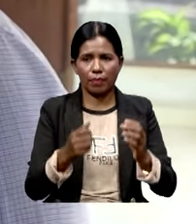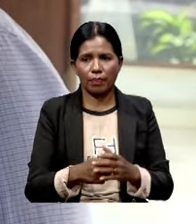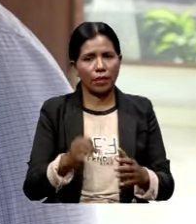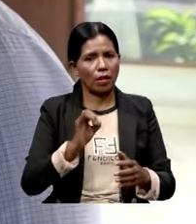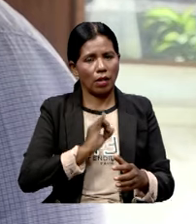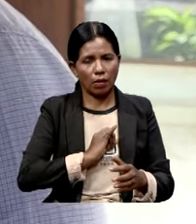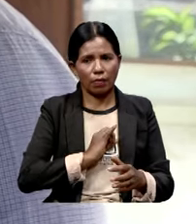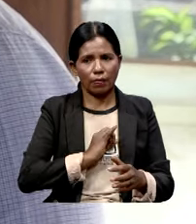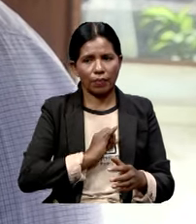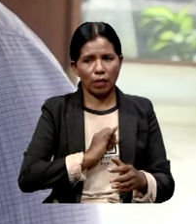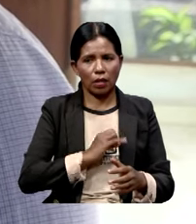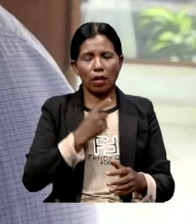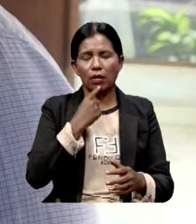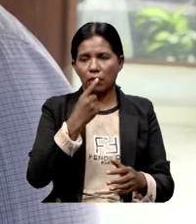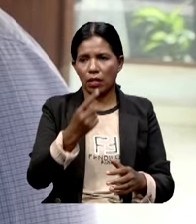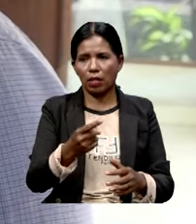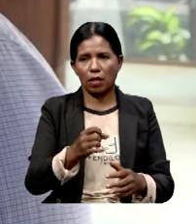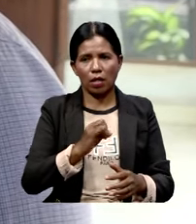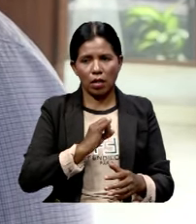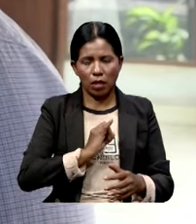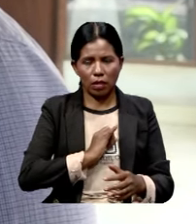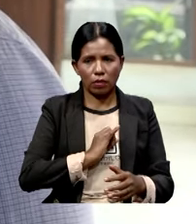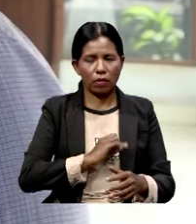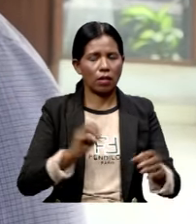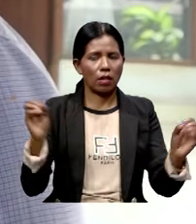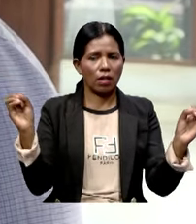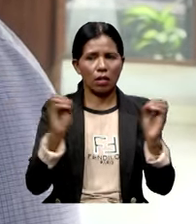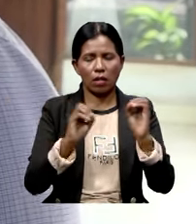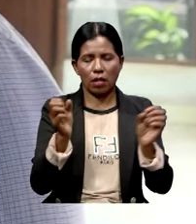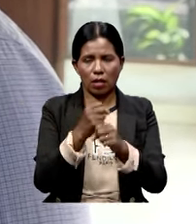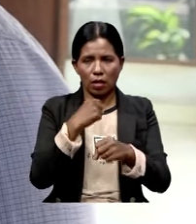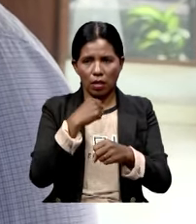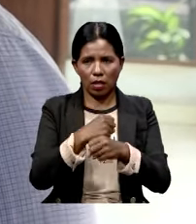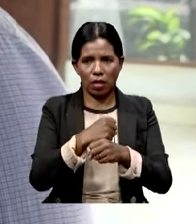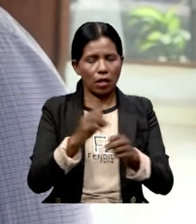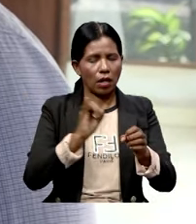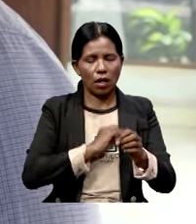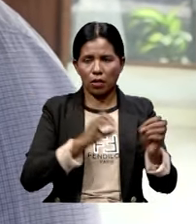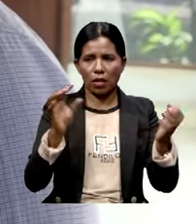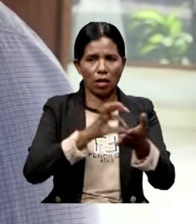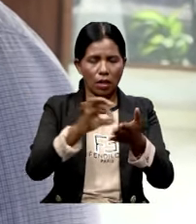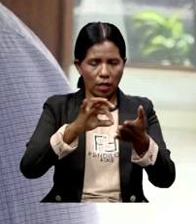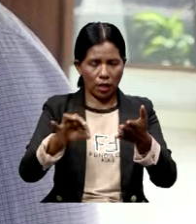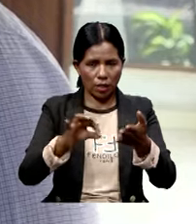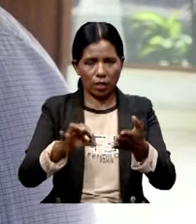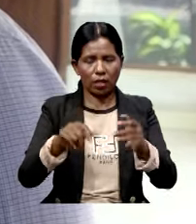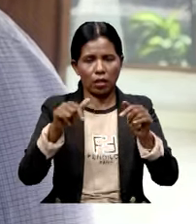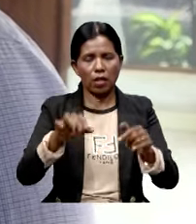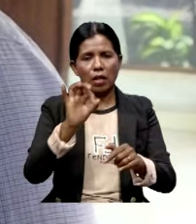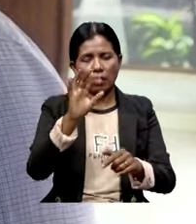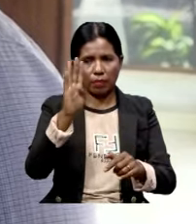hau clarificamente hau dehan katak hau la halo e hau la kerek asuntu sirne ia